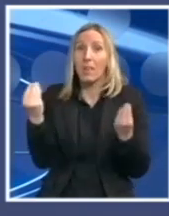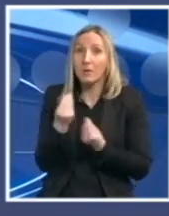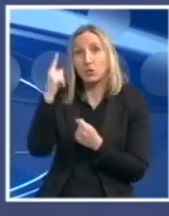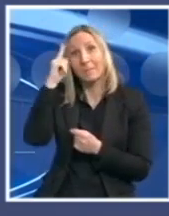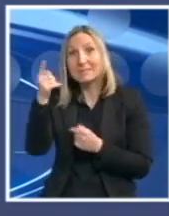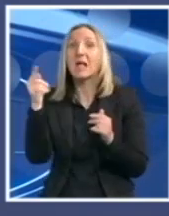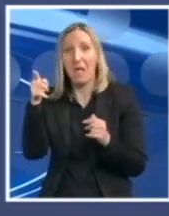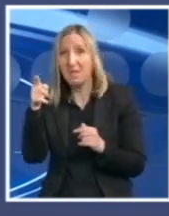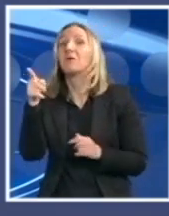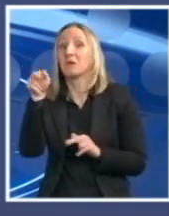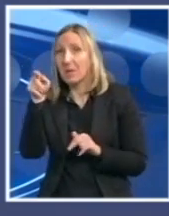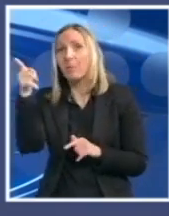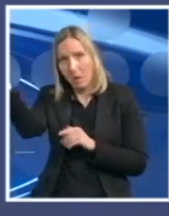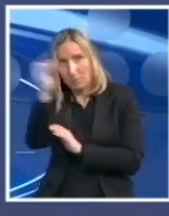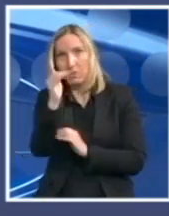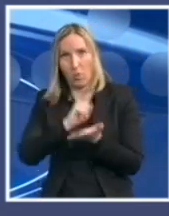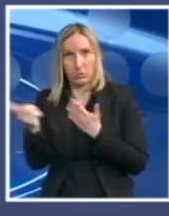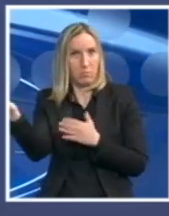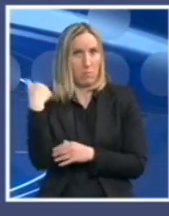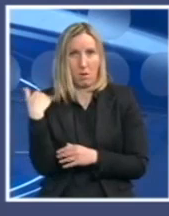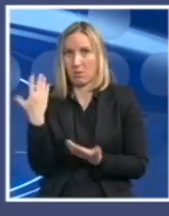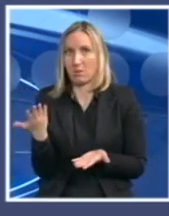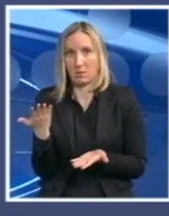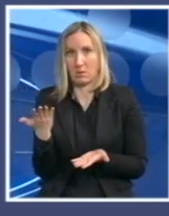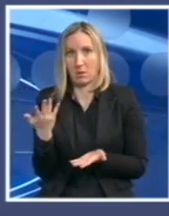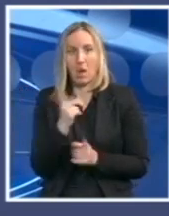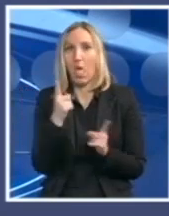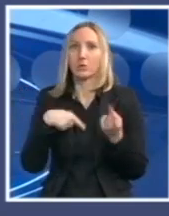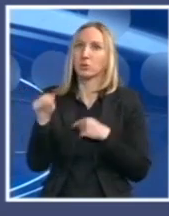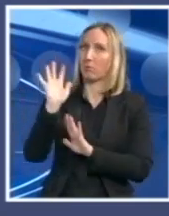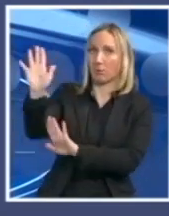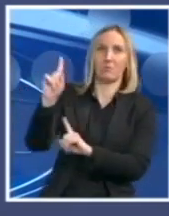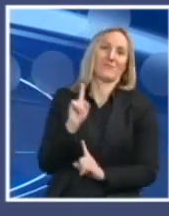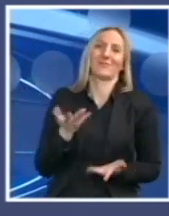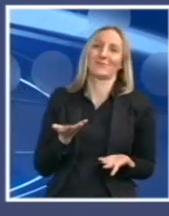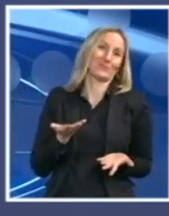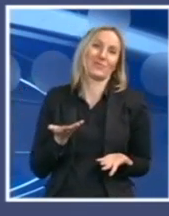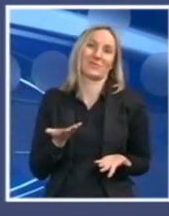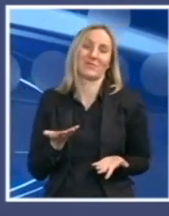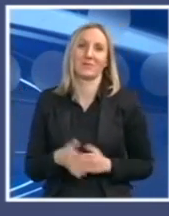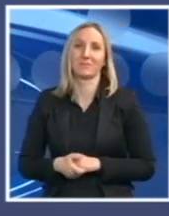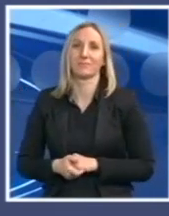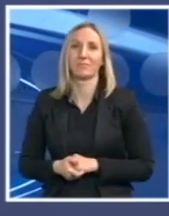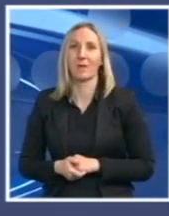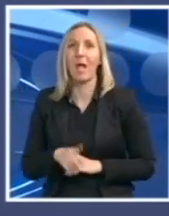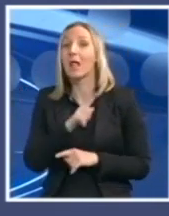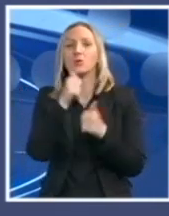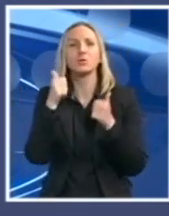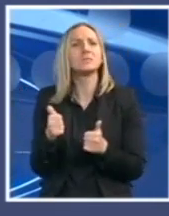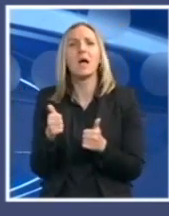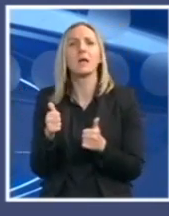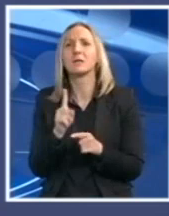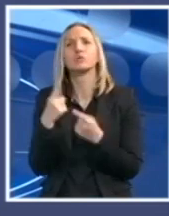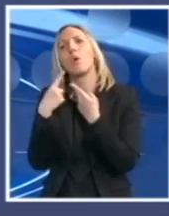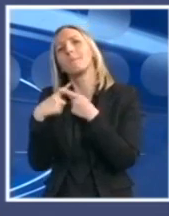misle da imaju neki ozbiljni problem, niko ih neće ignorisati, to je sigurno. Ali nisu posebno,